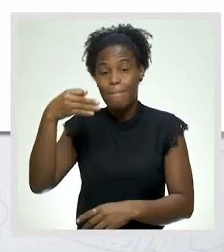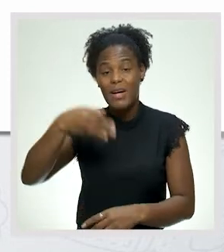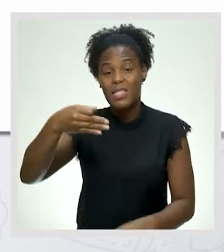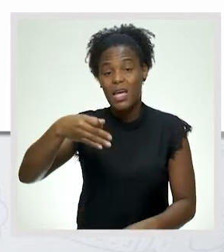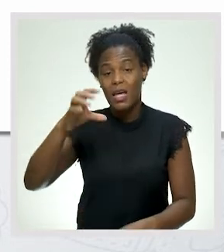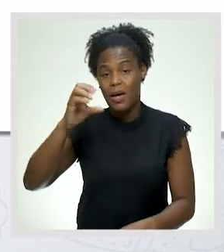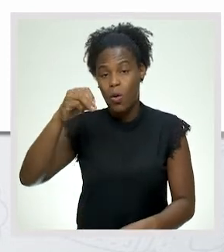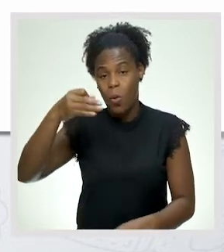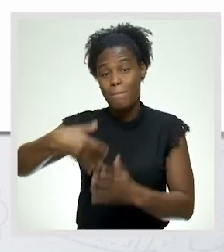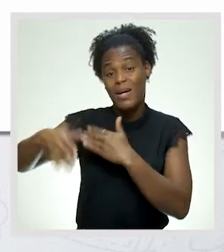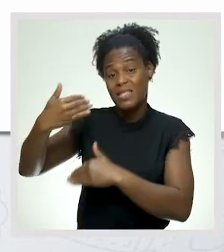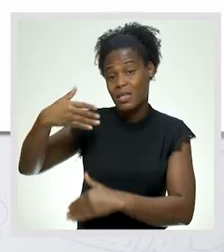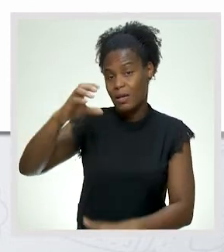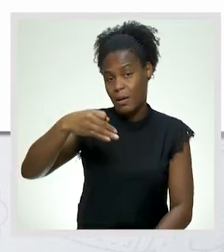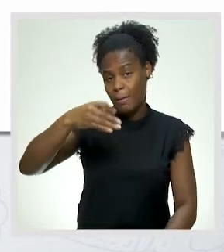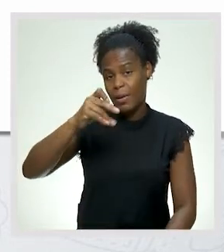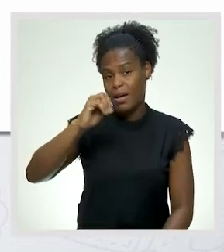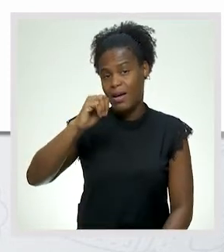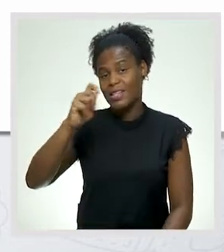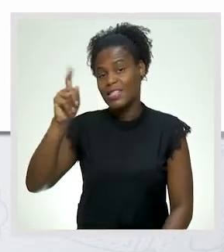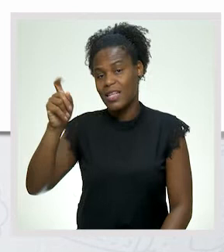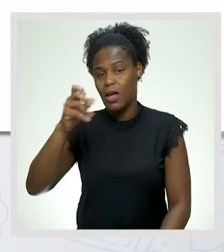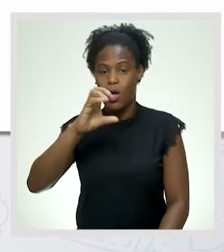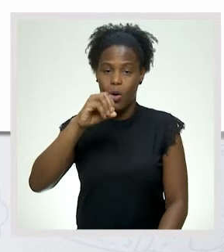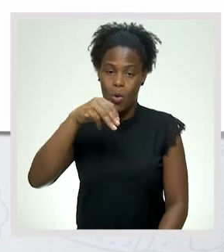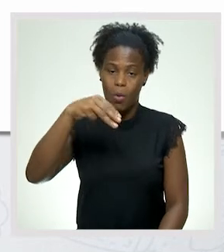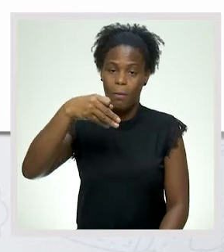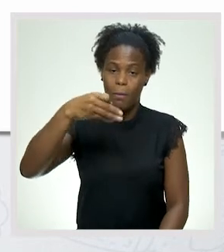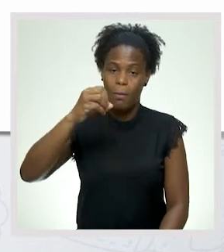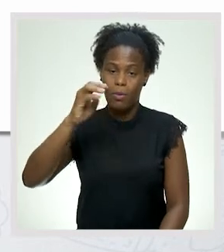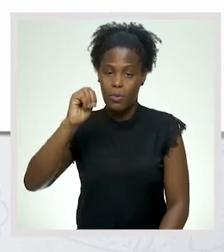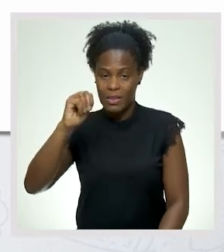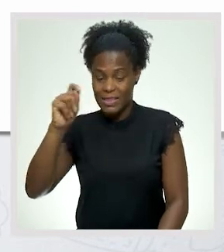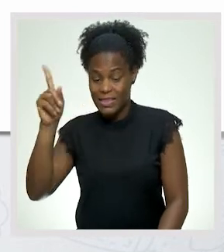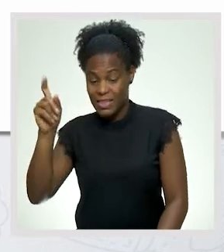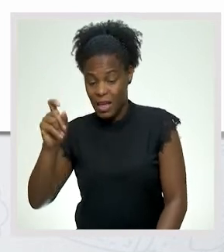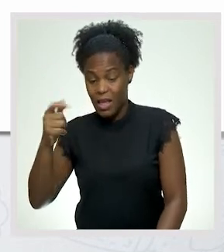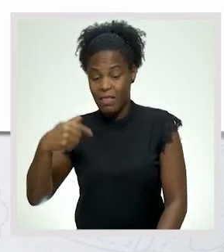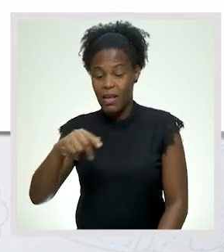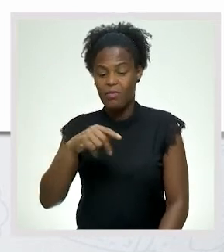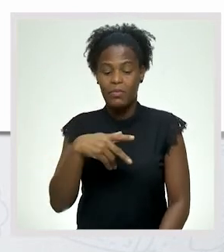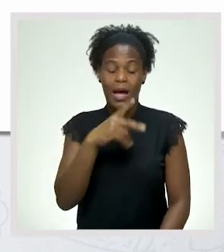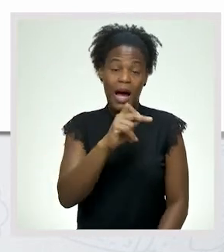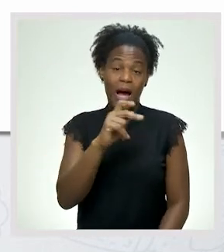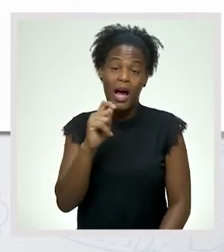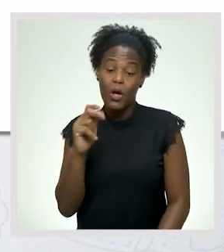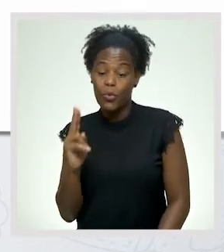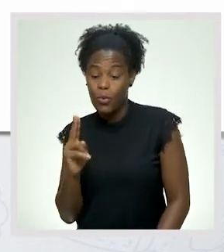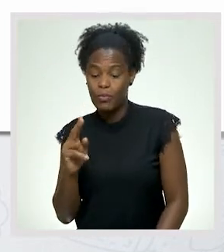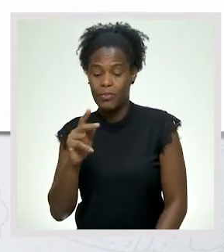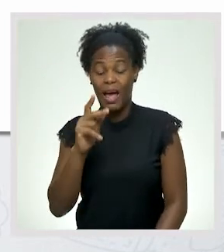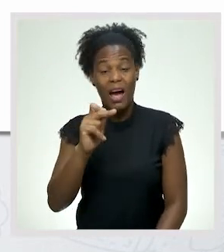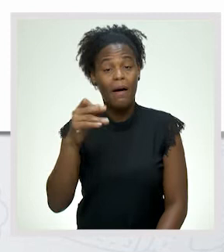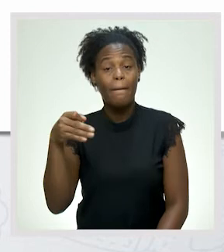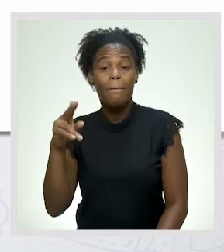soit l'imparfait. Au passé composé, nous avons on a eu, on a pu, et